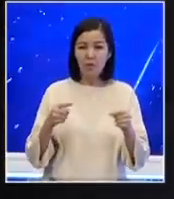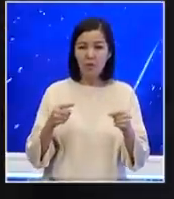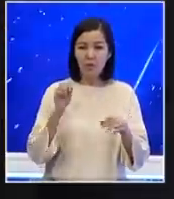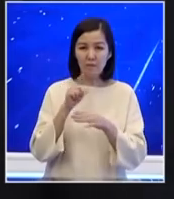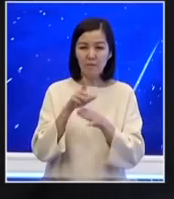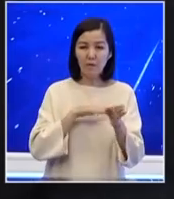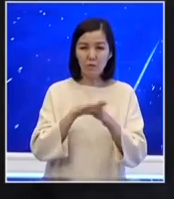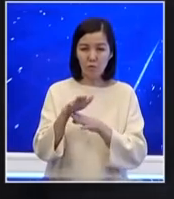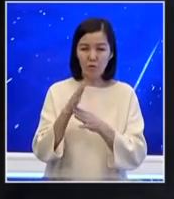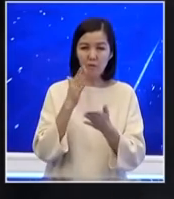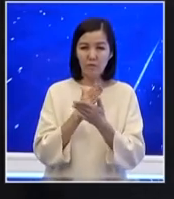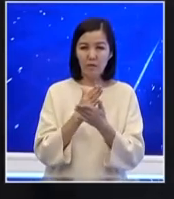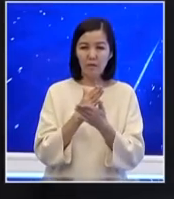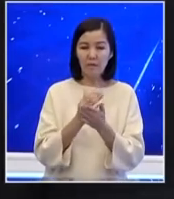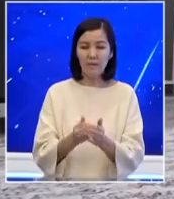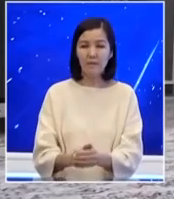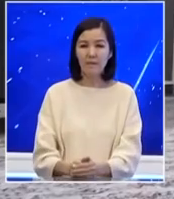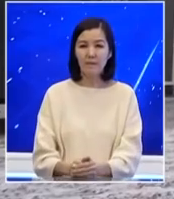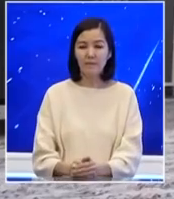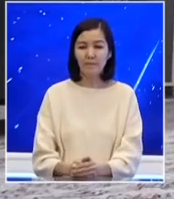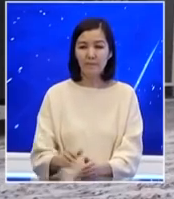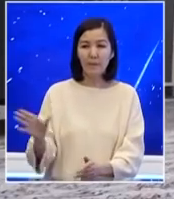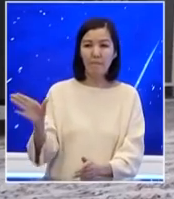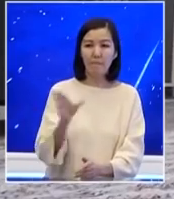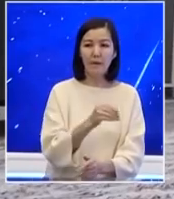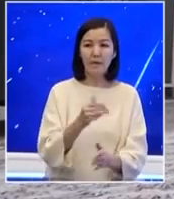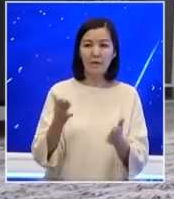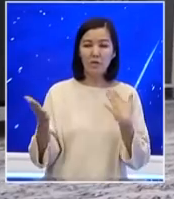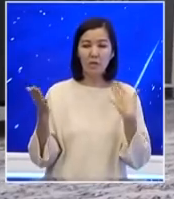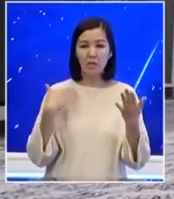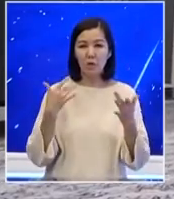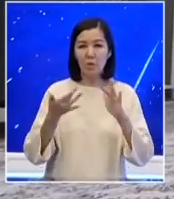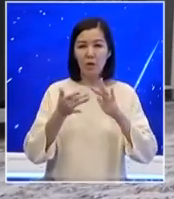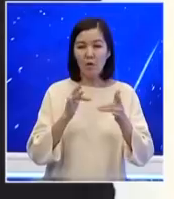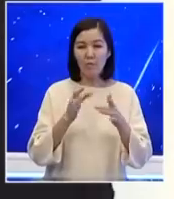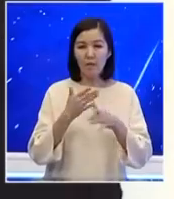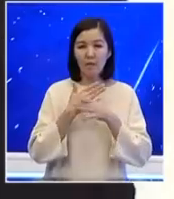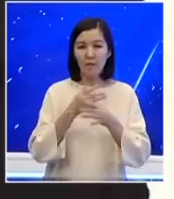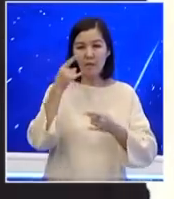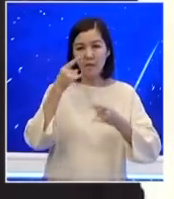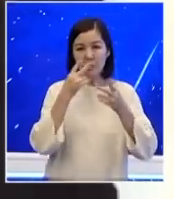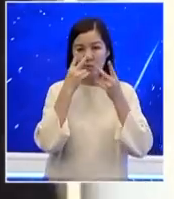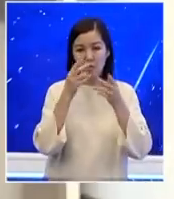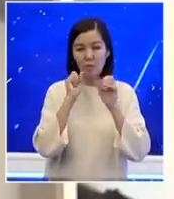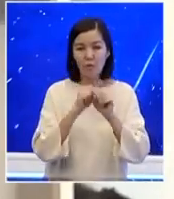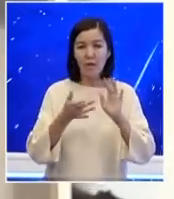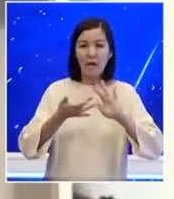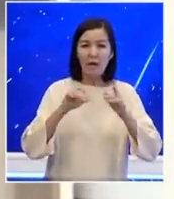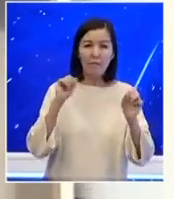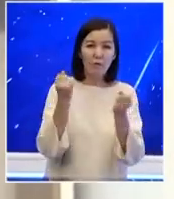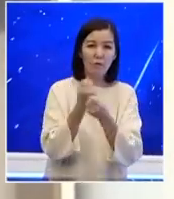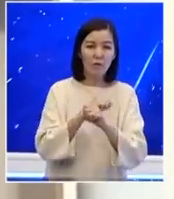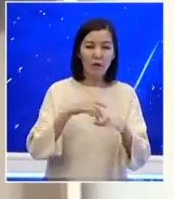уақытта сондаймен бапкерлер жұмыс жасап жатыр. Барлық жаттығу әлеуметтік желі арқылы тікелей эфирден беріліп жатыр. Ал ғаламтор жылдамдығы